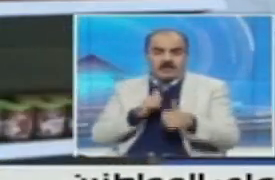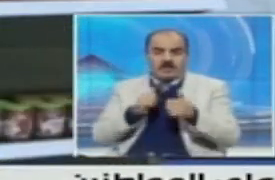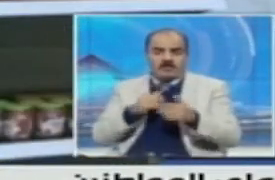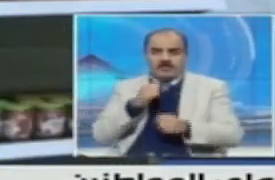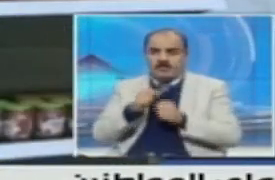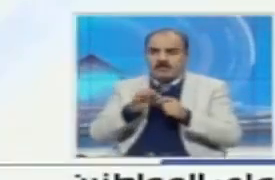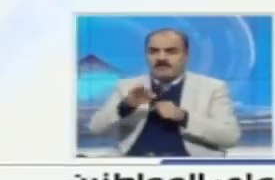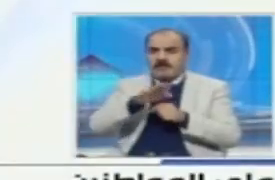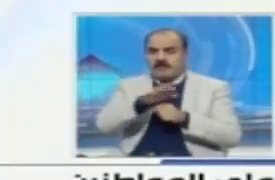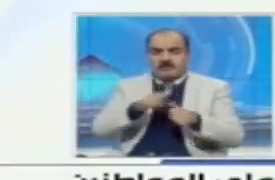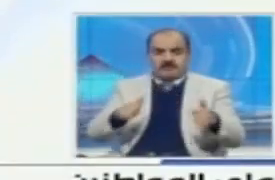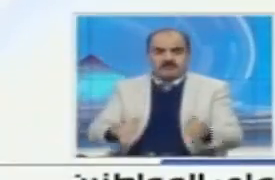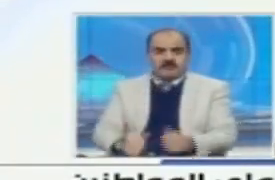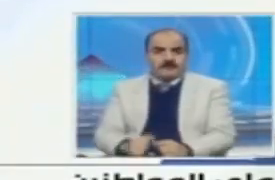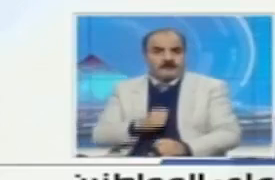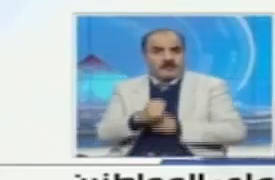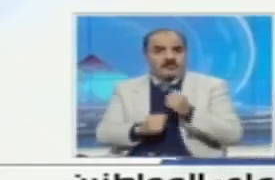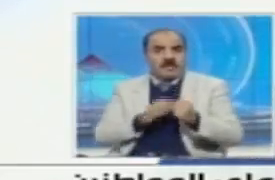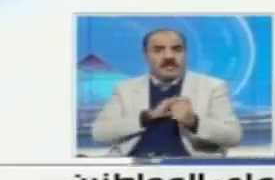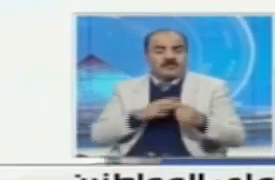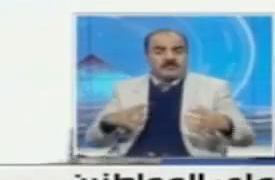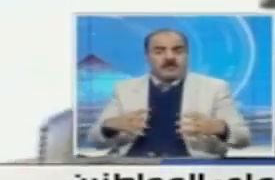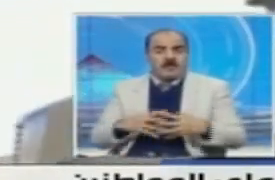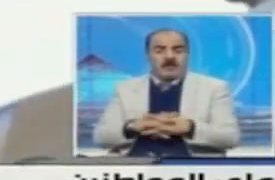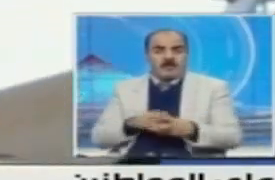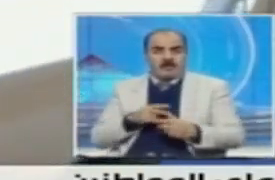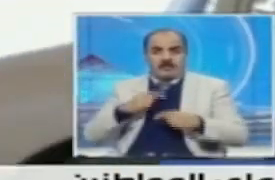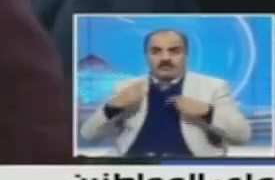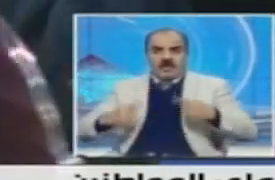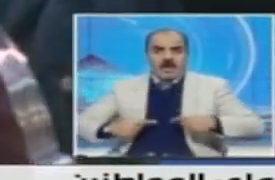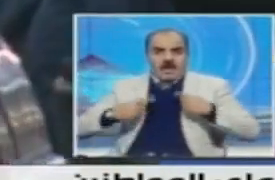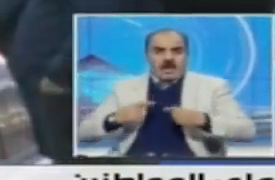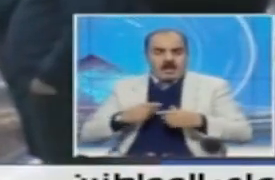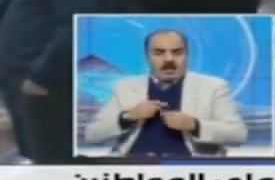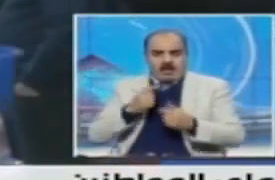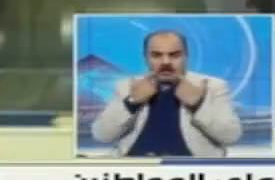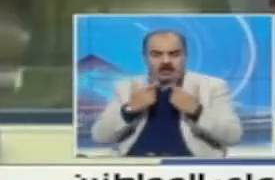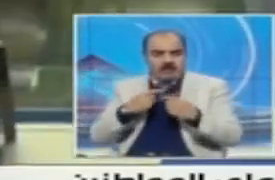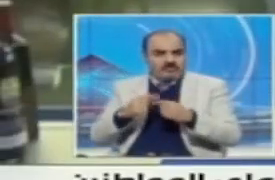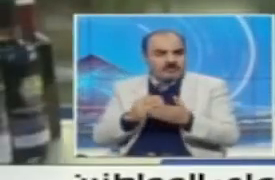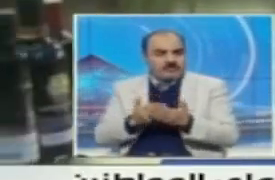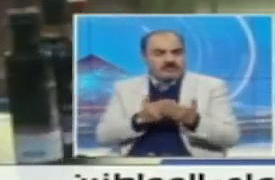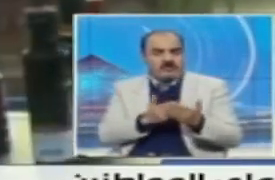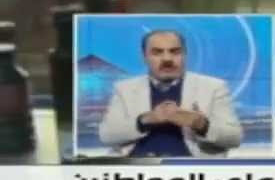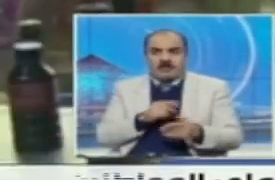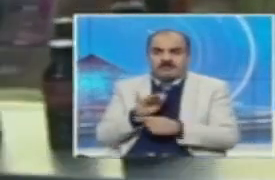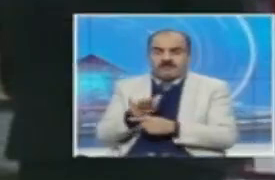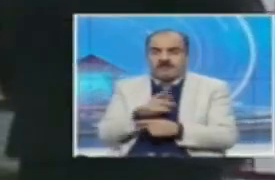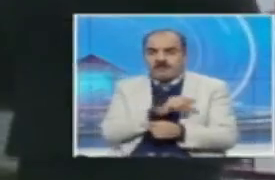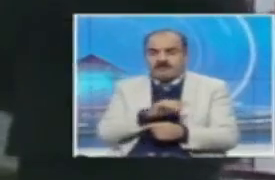المنافس كلها. تأتي جهود القوات المسلحة المستمرة في إطار الحرص على تقديم الدعم